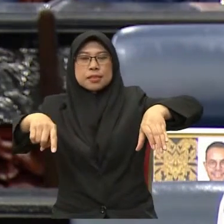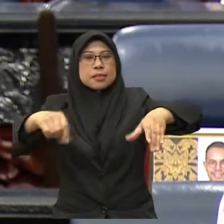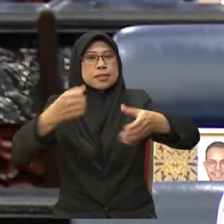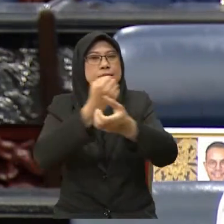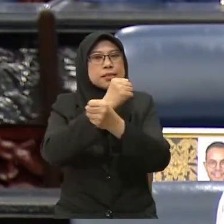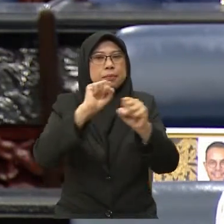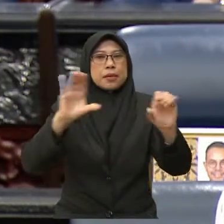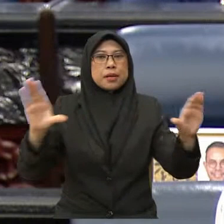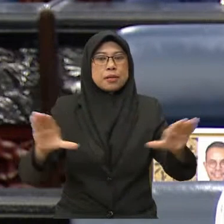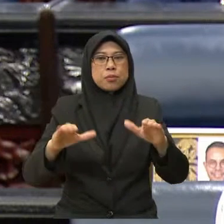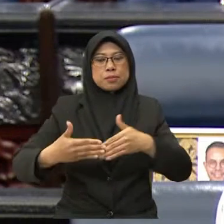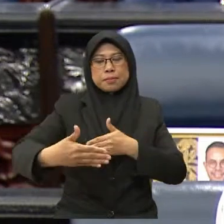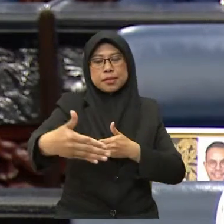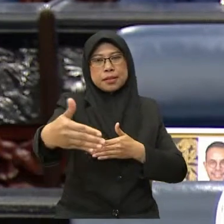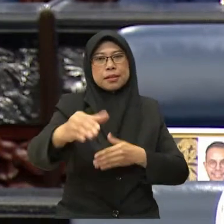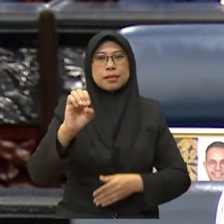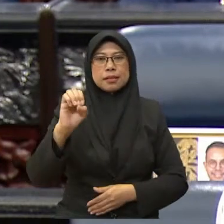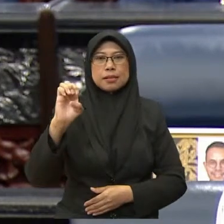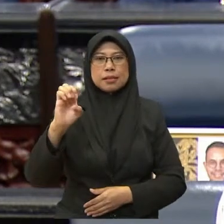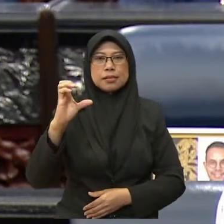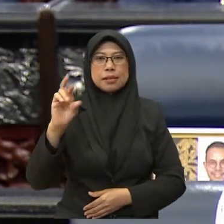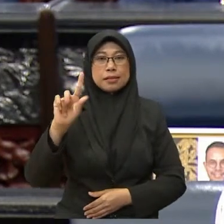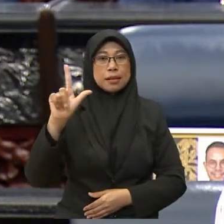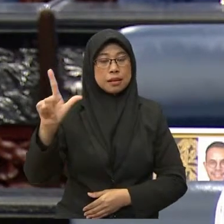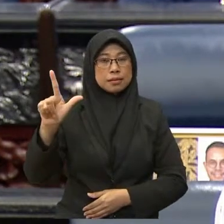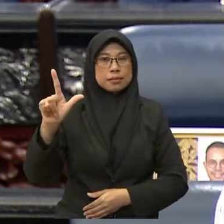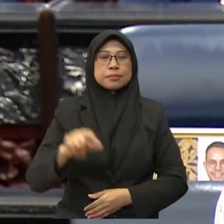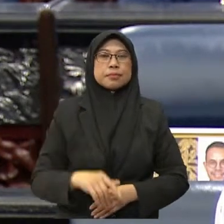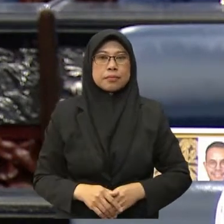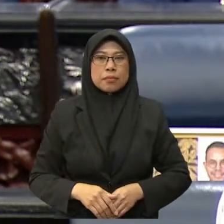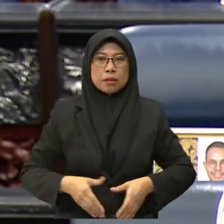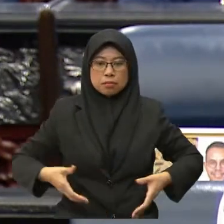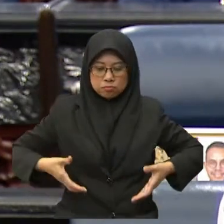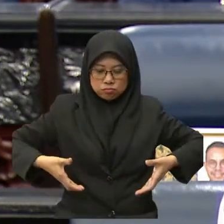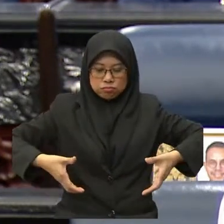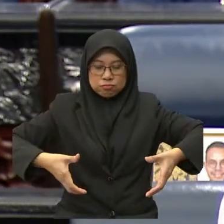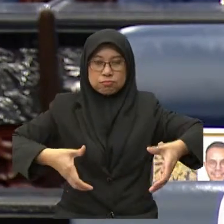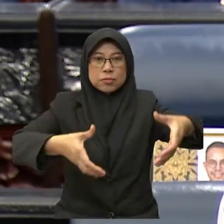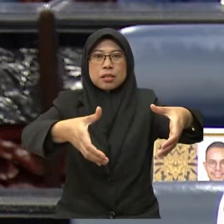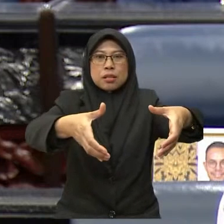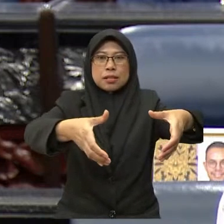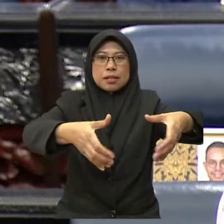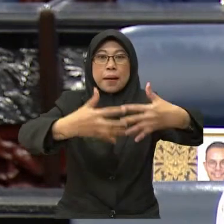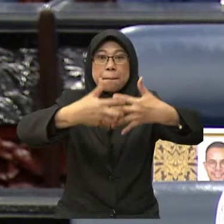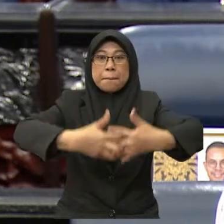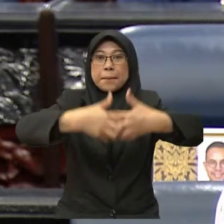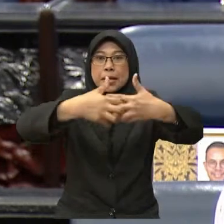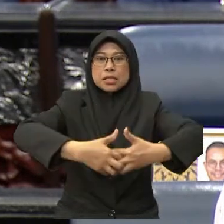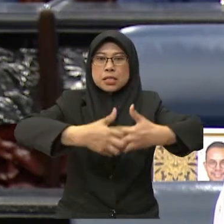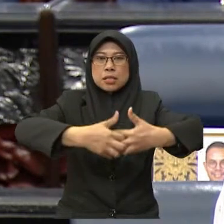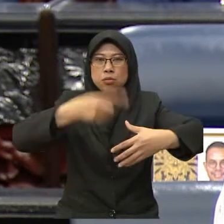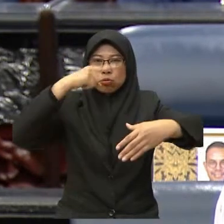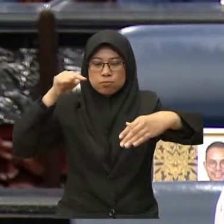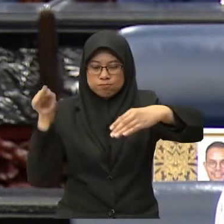sepanjang jajaran ECRL. Kerja-kerja pengorekan terowong menggunakan kaedah tunnel boring machine untuk terowong